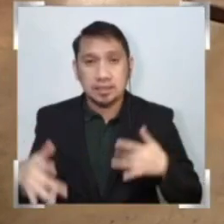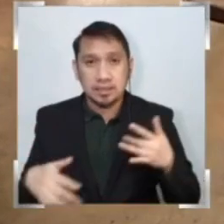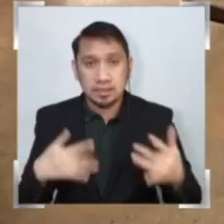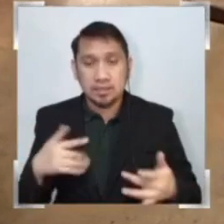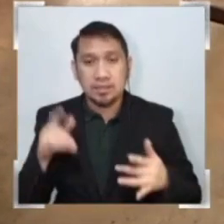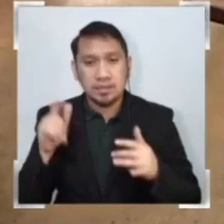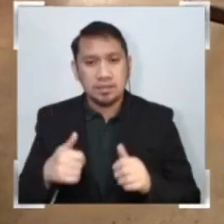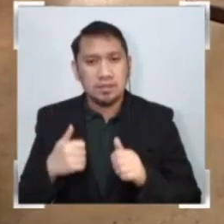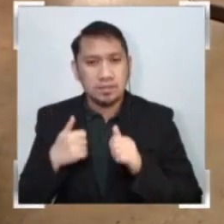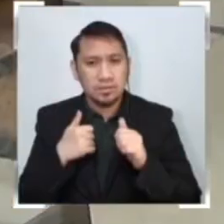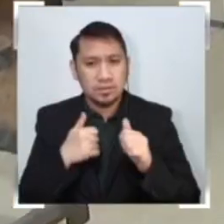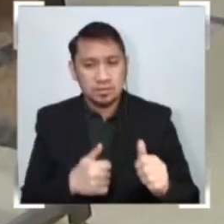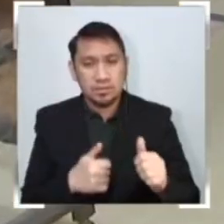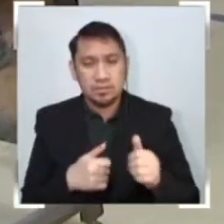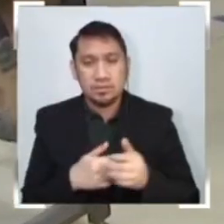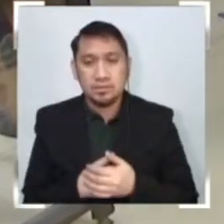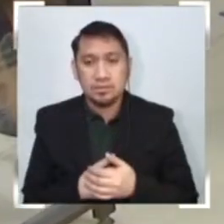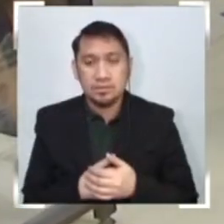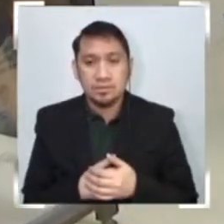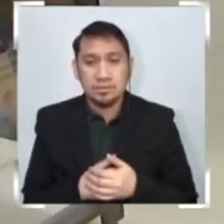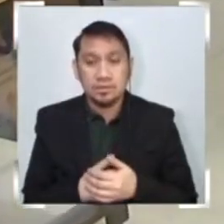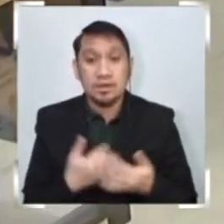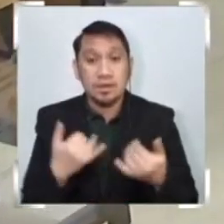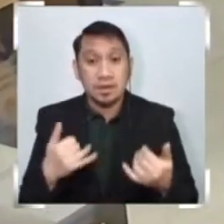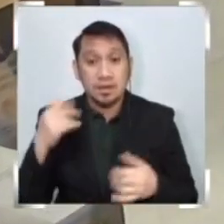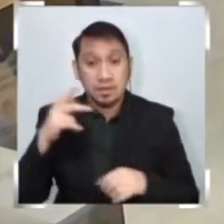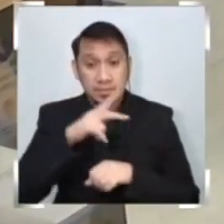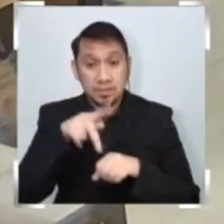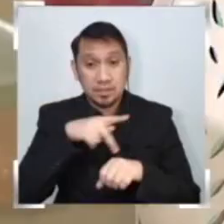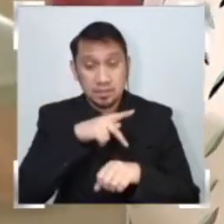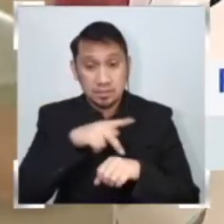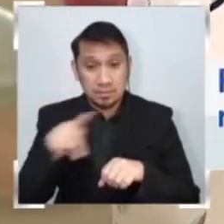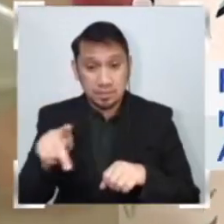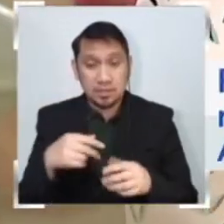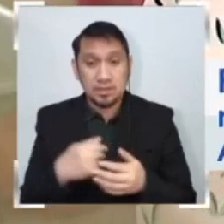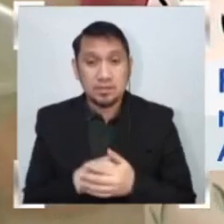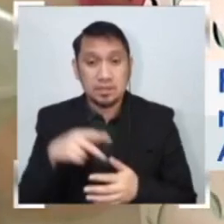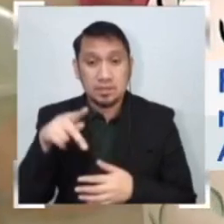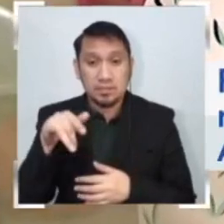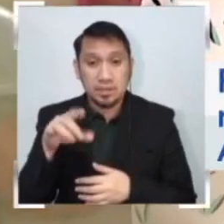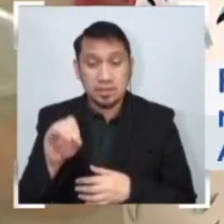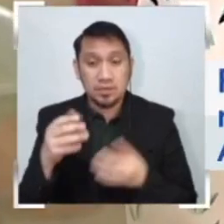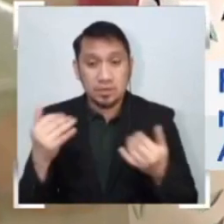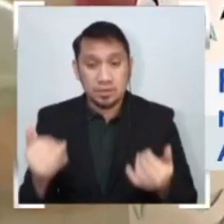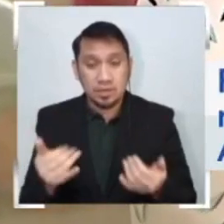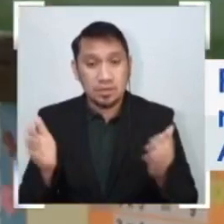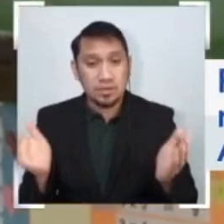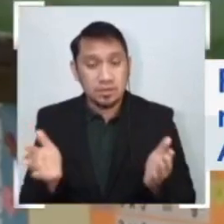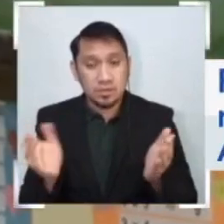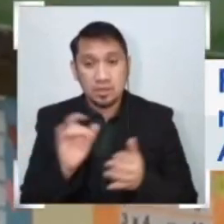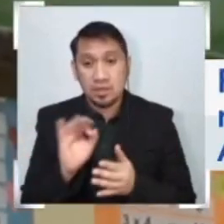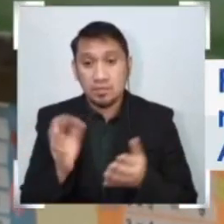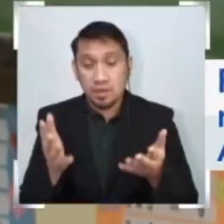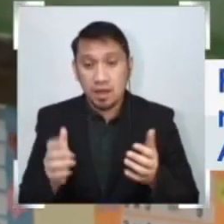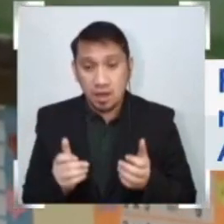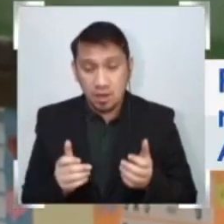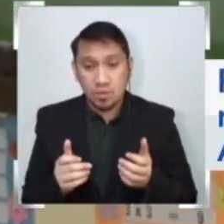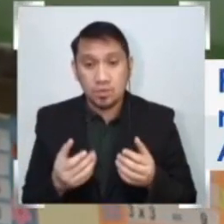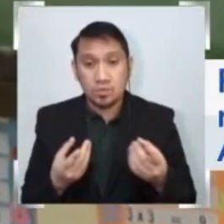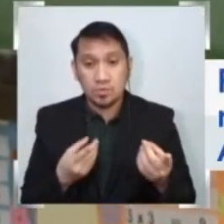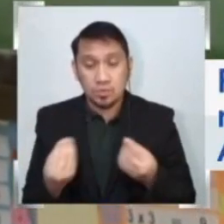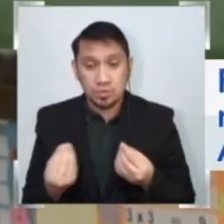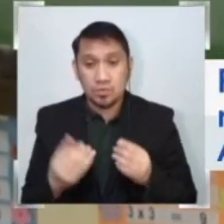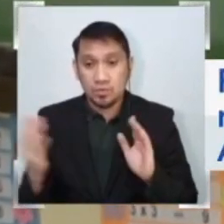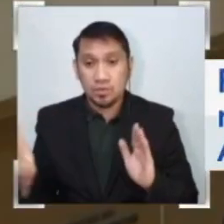4 conditionalities. Ang principal ng Pio del Pilar Elementary School didiskartehan kung paano ipapatupad ang face-to-face